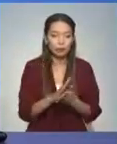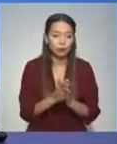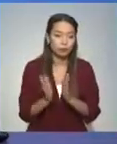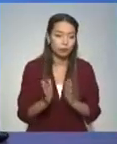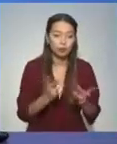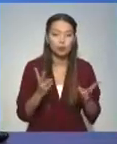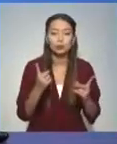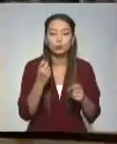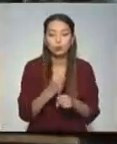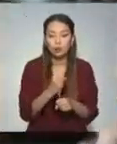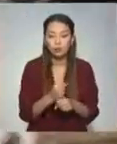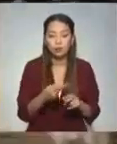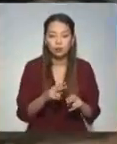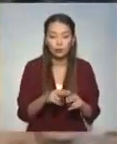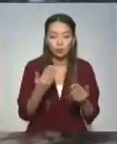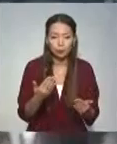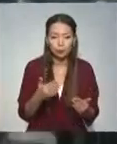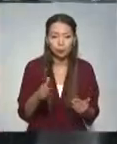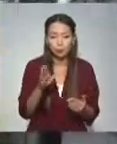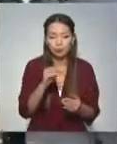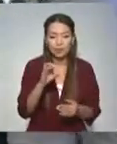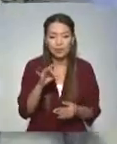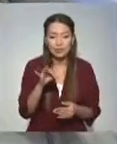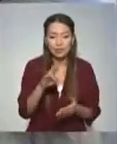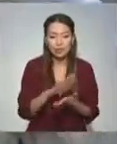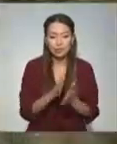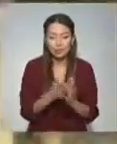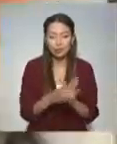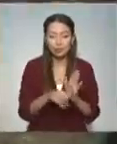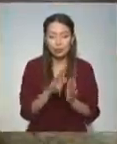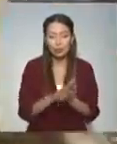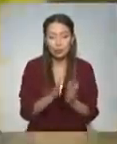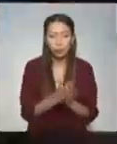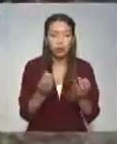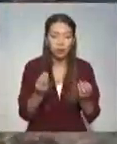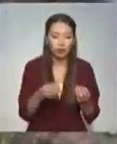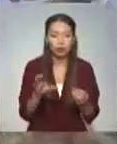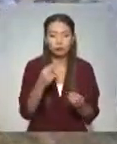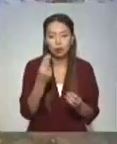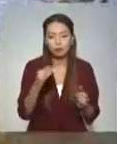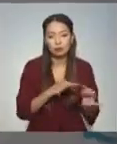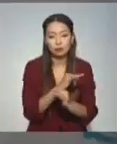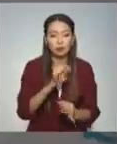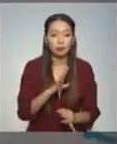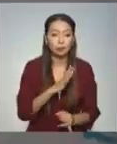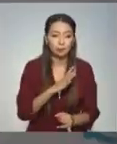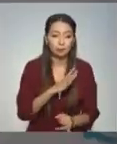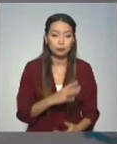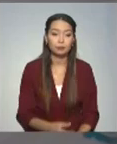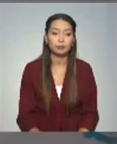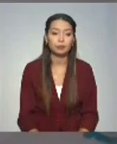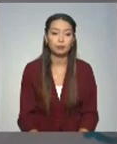не істеу керек? Есірткінің ошағына айналған Сириядағы жағдайды тұрақтандыру жайы тағы да Астанада талқыланды. Был